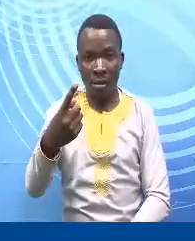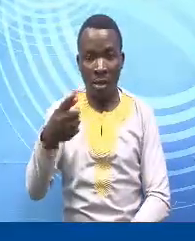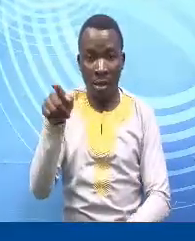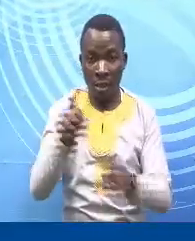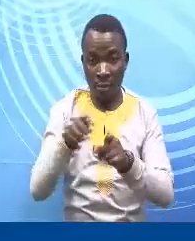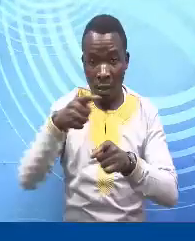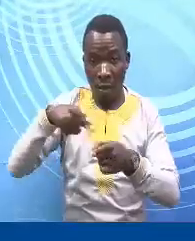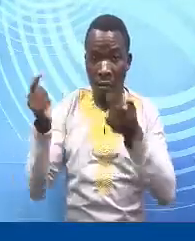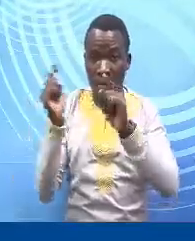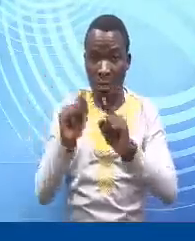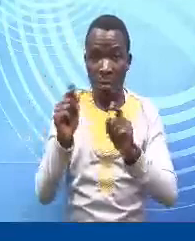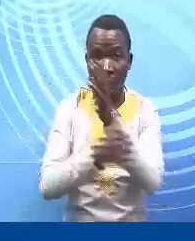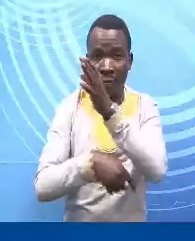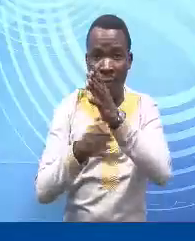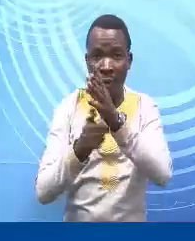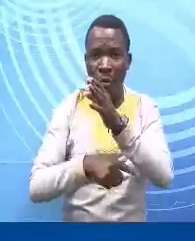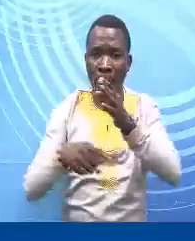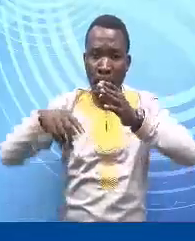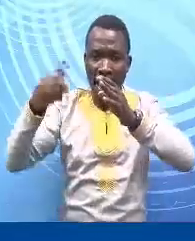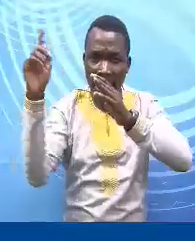Natwibaza kudukubita.